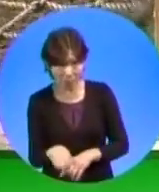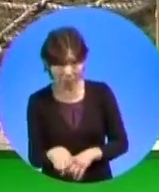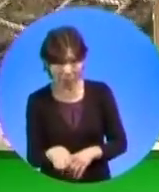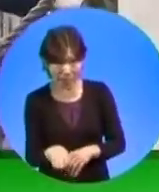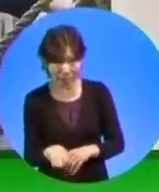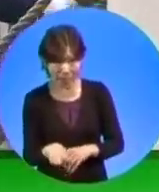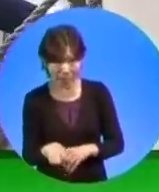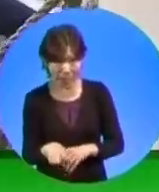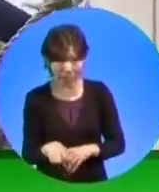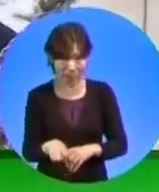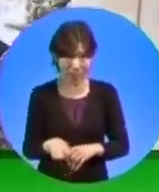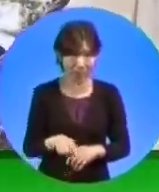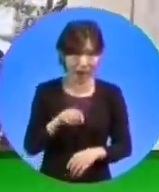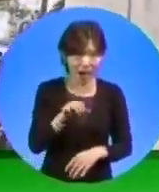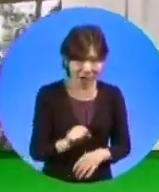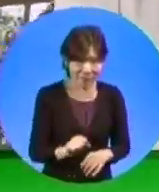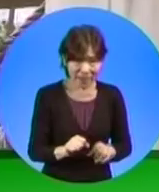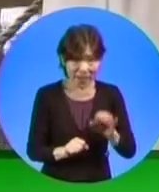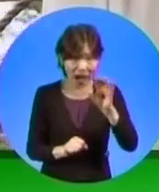え、